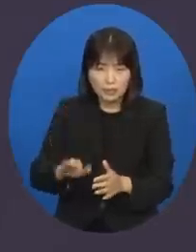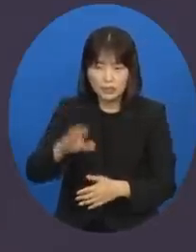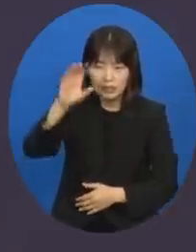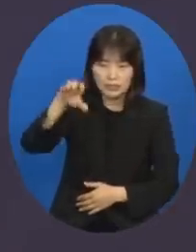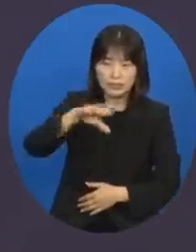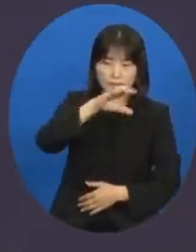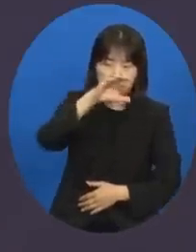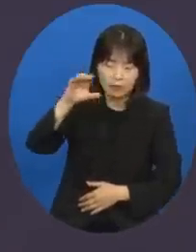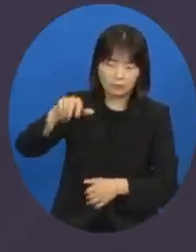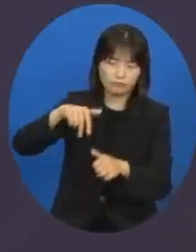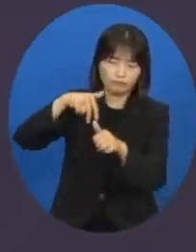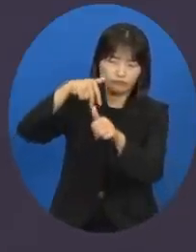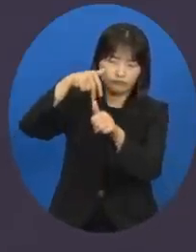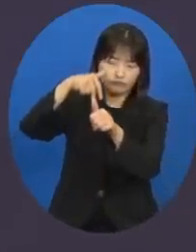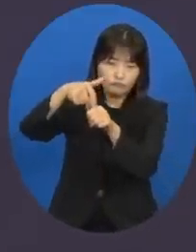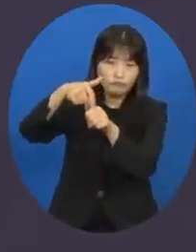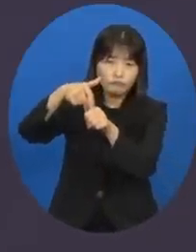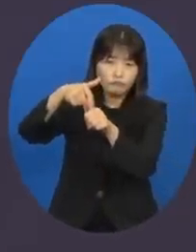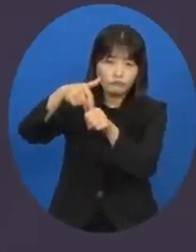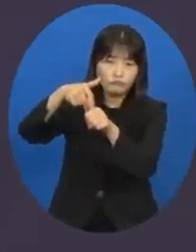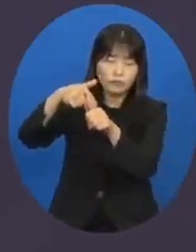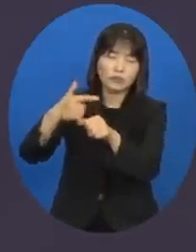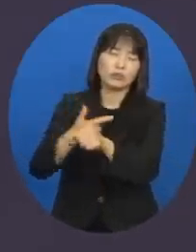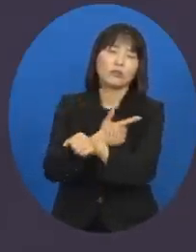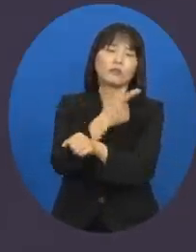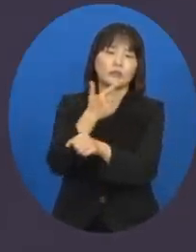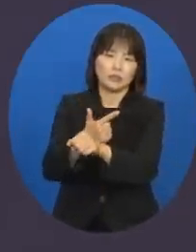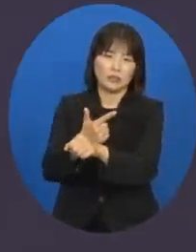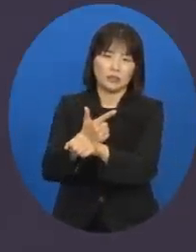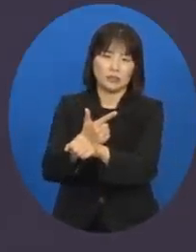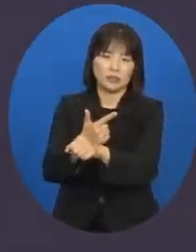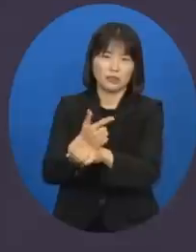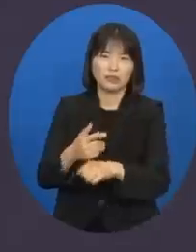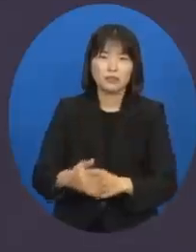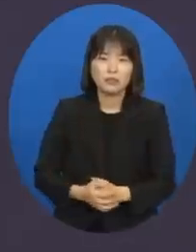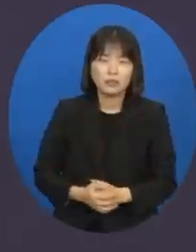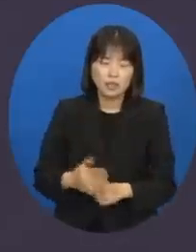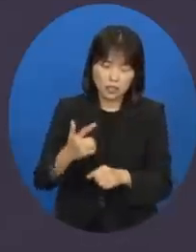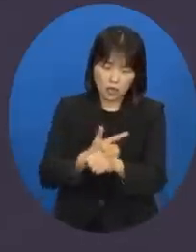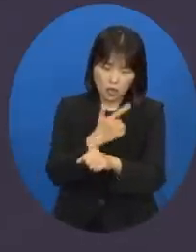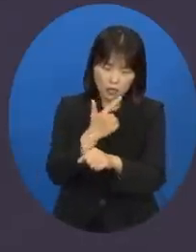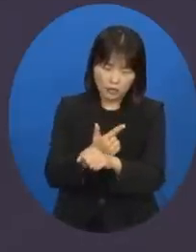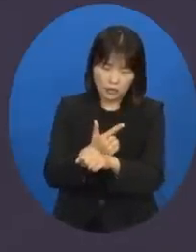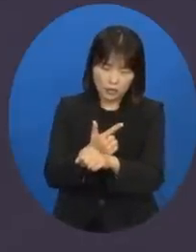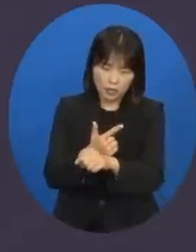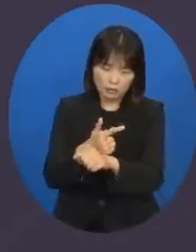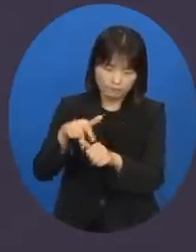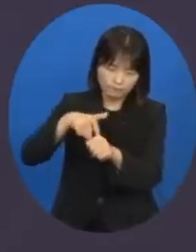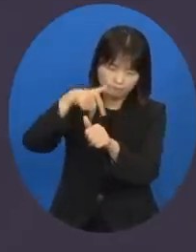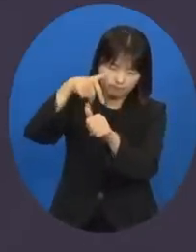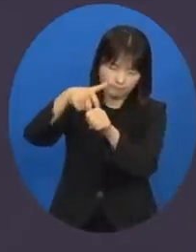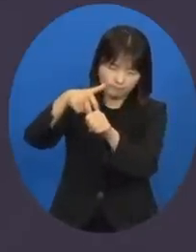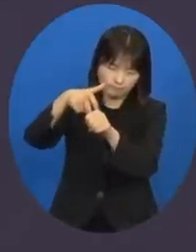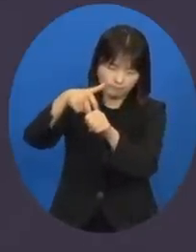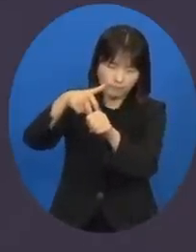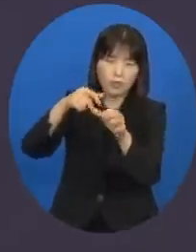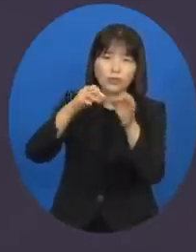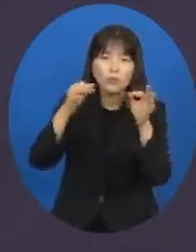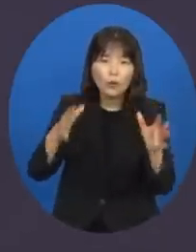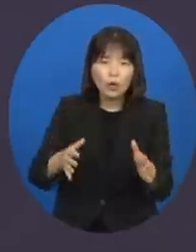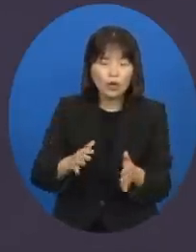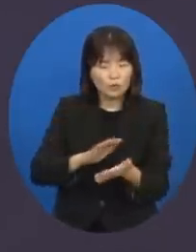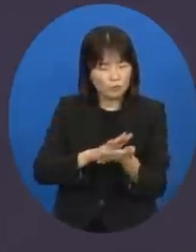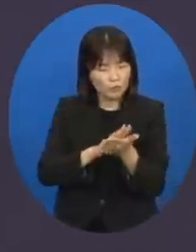몇 시간 달려 있었습니까? 6시간입니다. 6시간 동안 뭔가